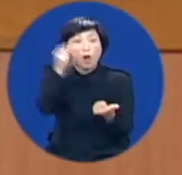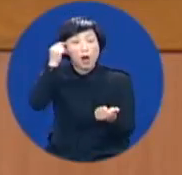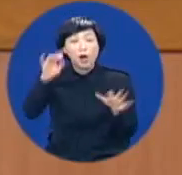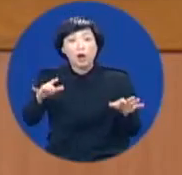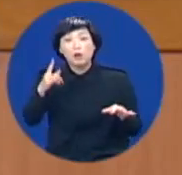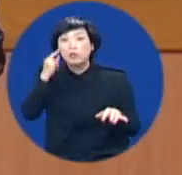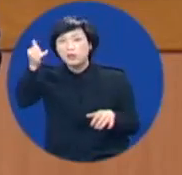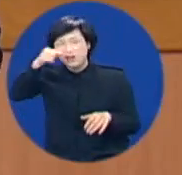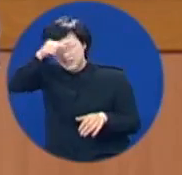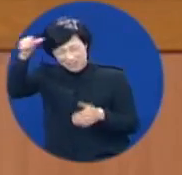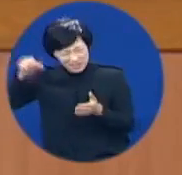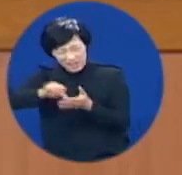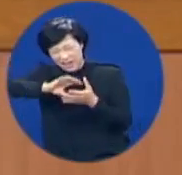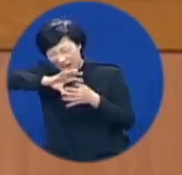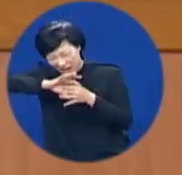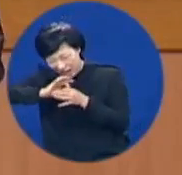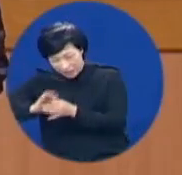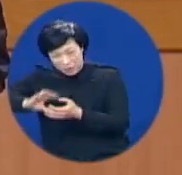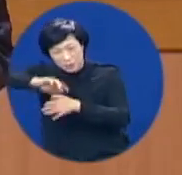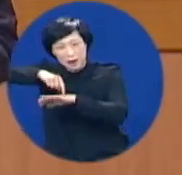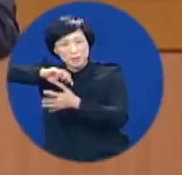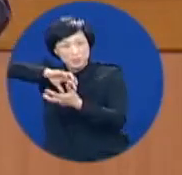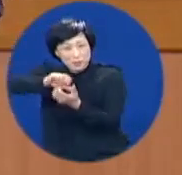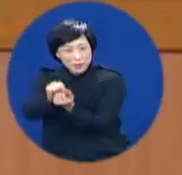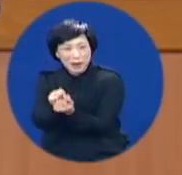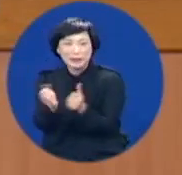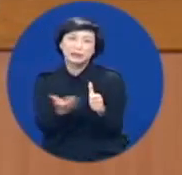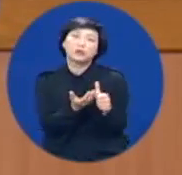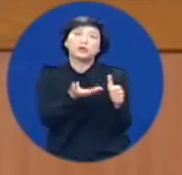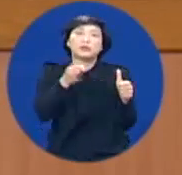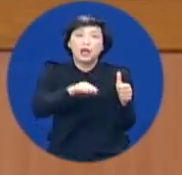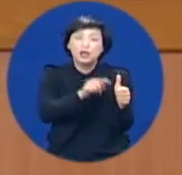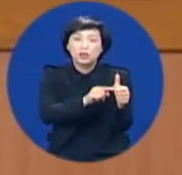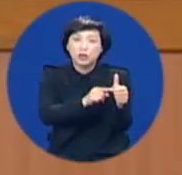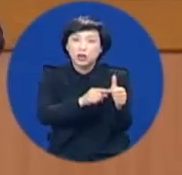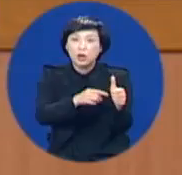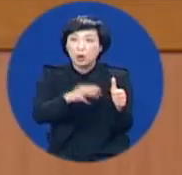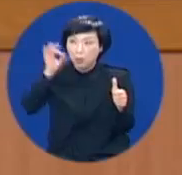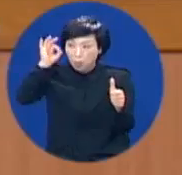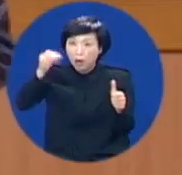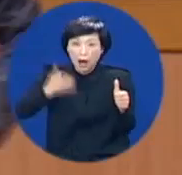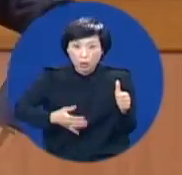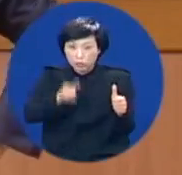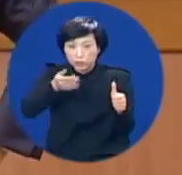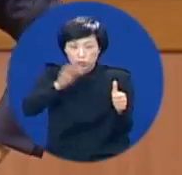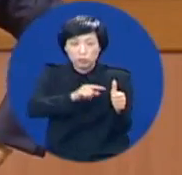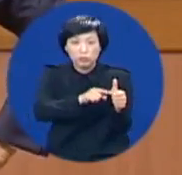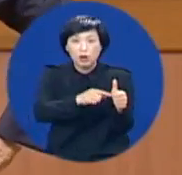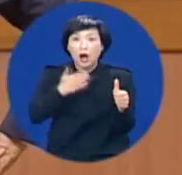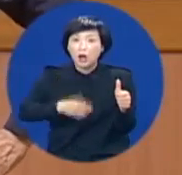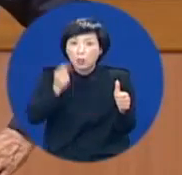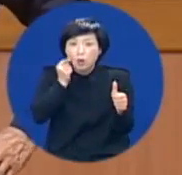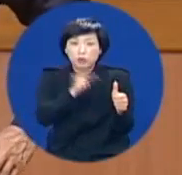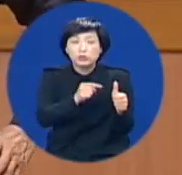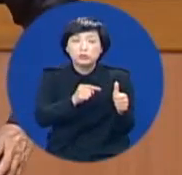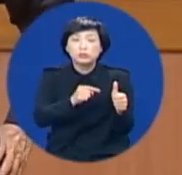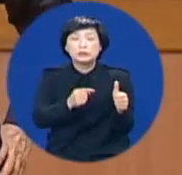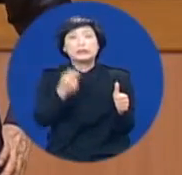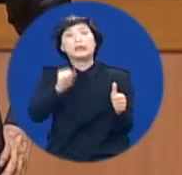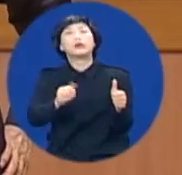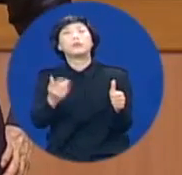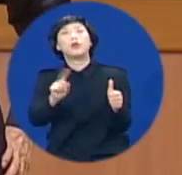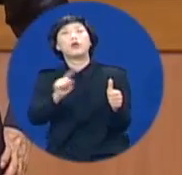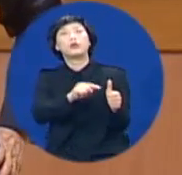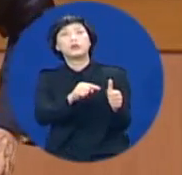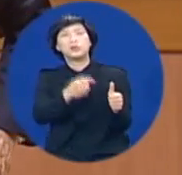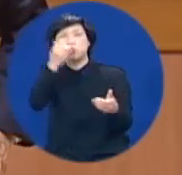다 쏟아 키웠는데 지가 눈 뜨고 보고도 그 마음에 감동이 되지 못한 그런 가슴이라면 살아서 모르겠느냐 이 말이에요.